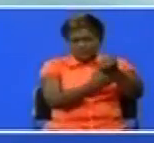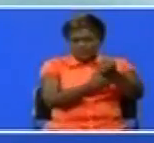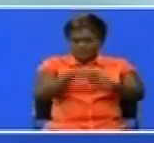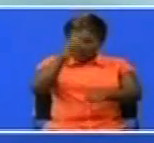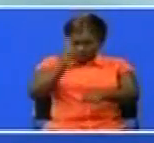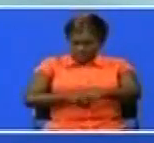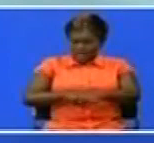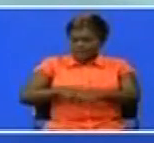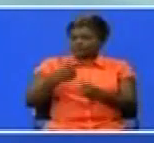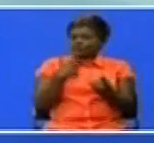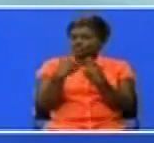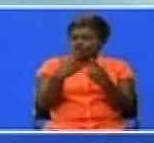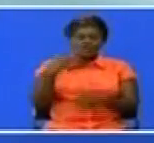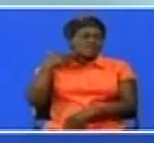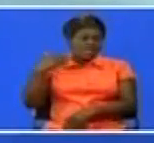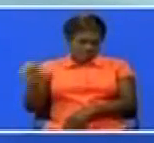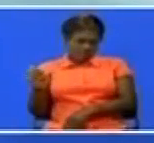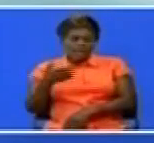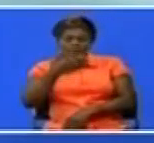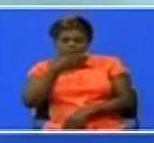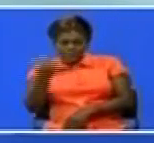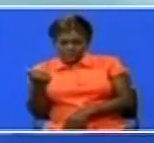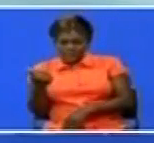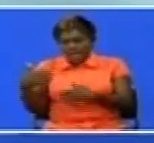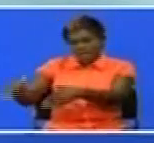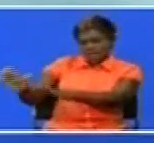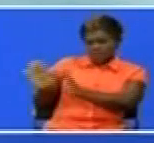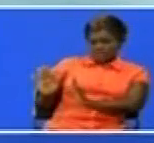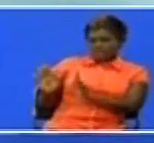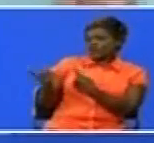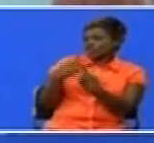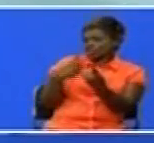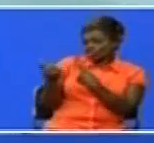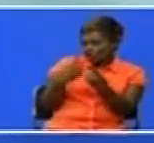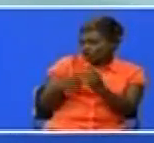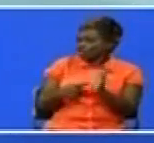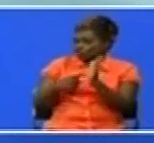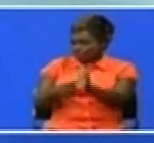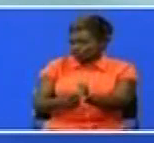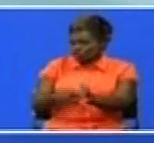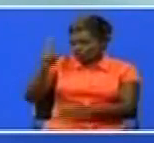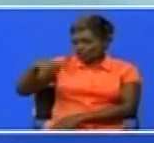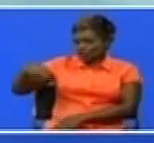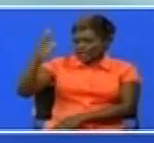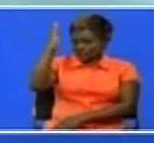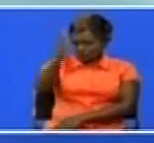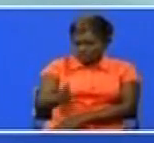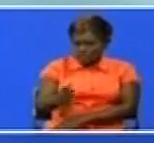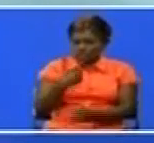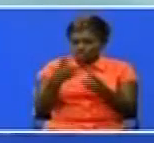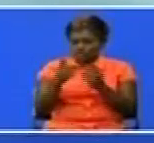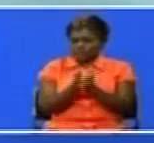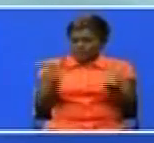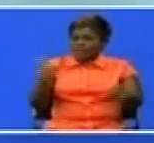Wakati anapoongea chuki, wanafaa wamtenge na wamuongereshe na wamuonyeshe njia ya kuongea mbele ya umati.